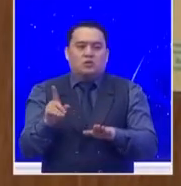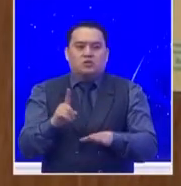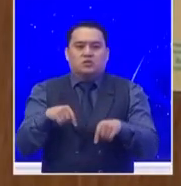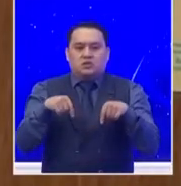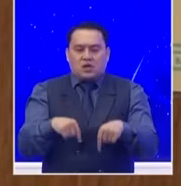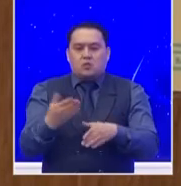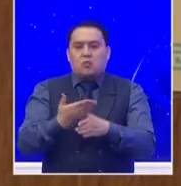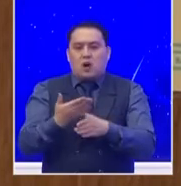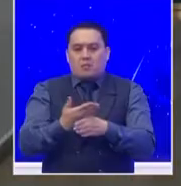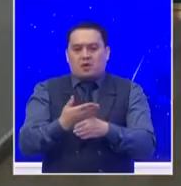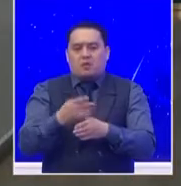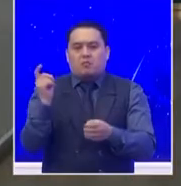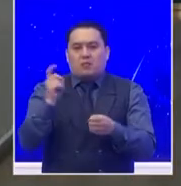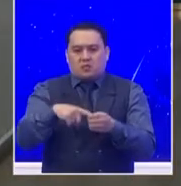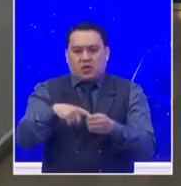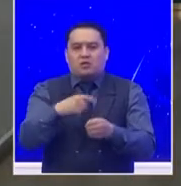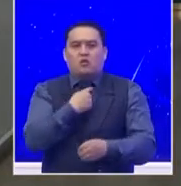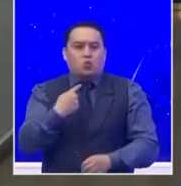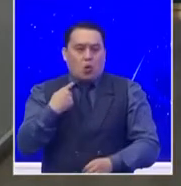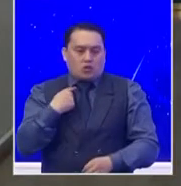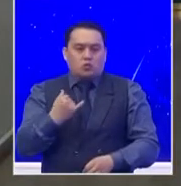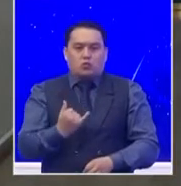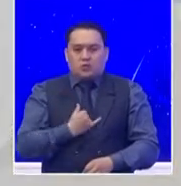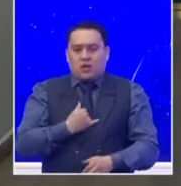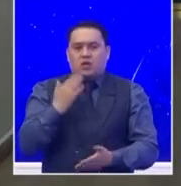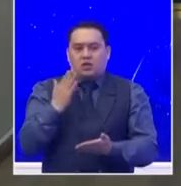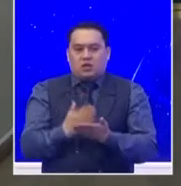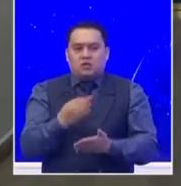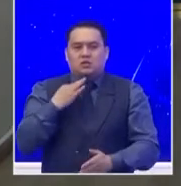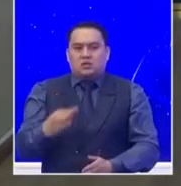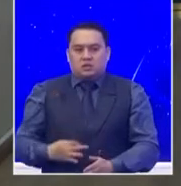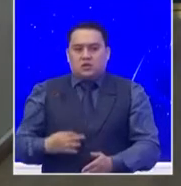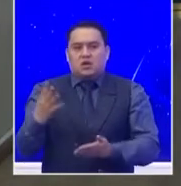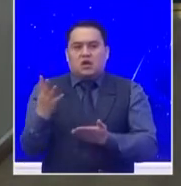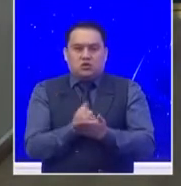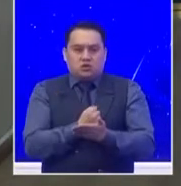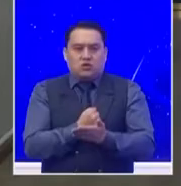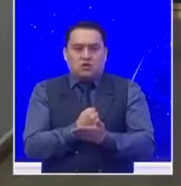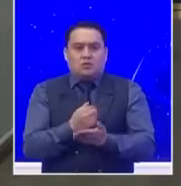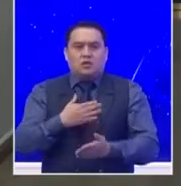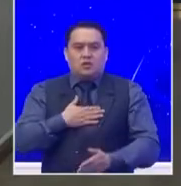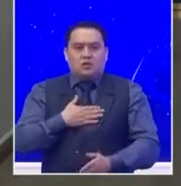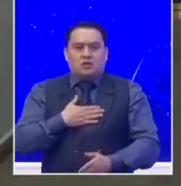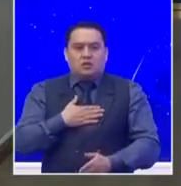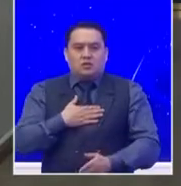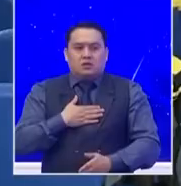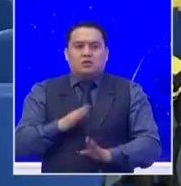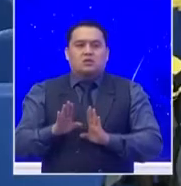здесь помогли прописать, в Толкургане здесь прописка у меня получилась. Сына мне нашла, и Жанночка, наша